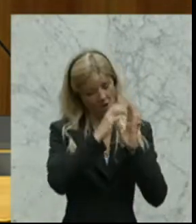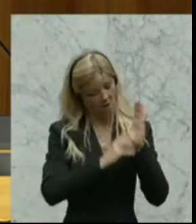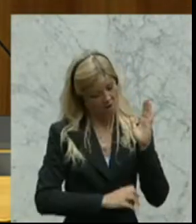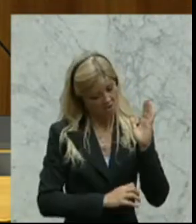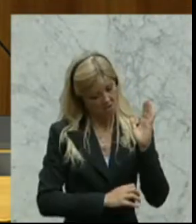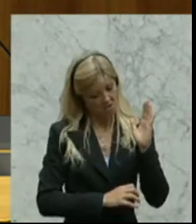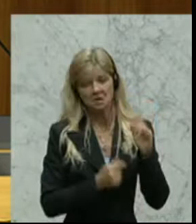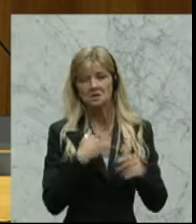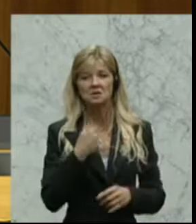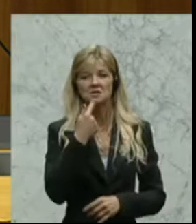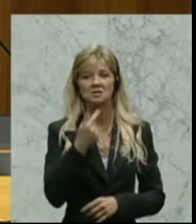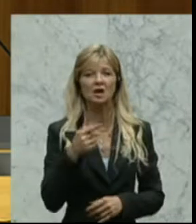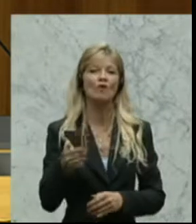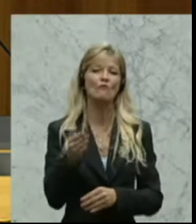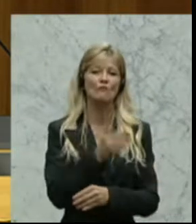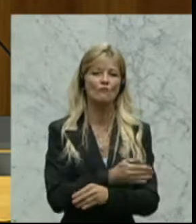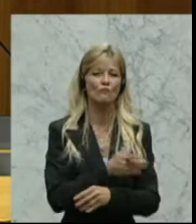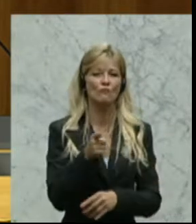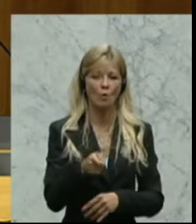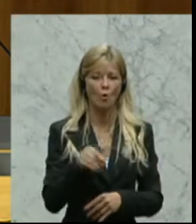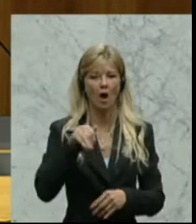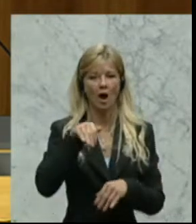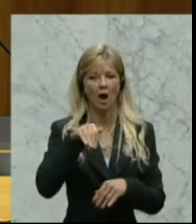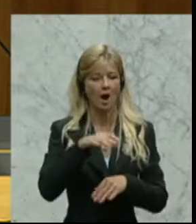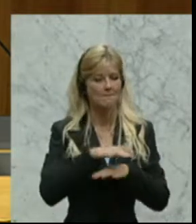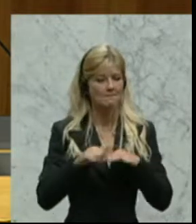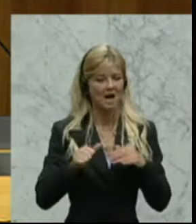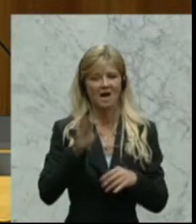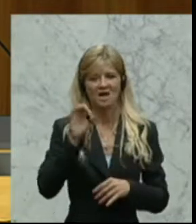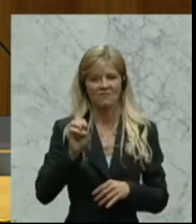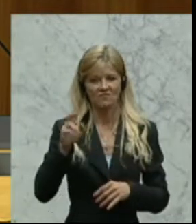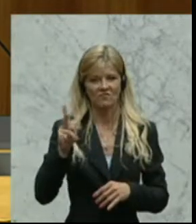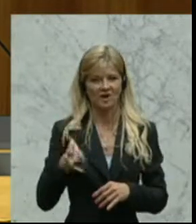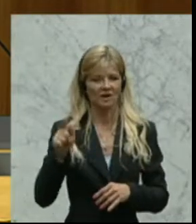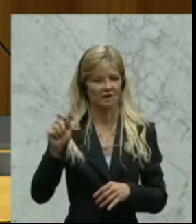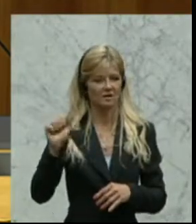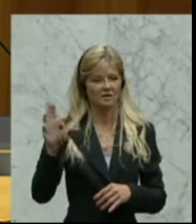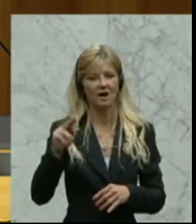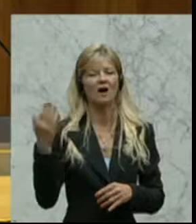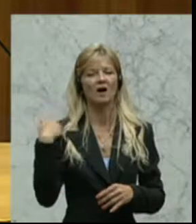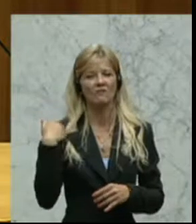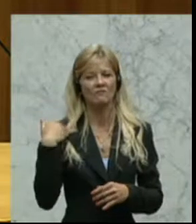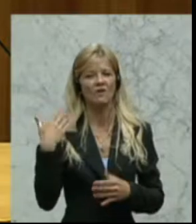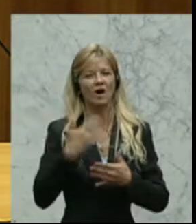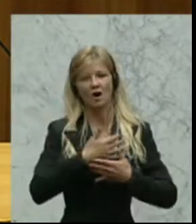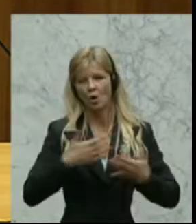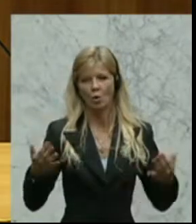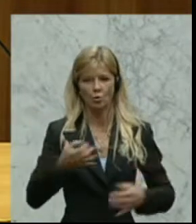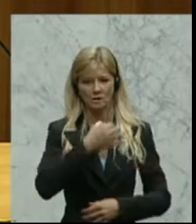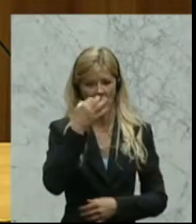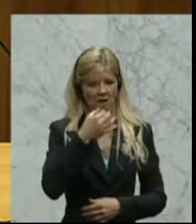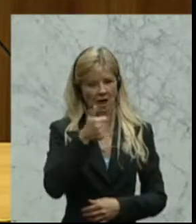Kollegin, der in einer großen Rede an die Nation 2009 im Oktober formuliert hat, das Steuersystem